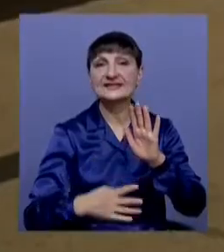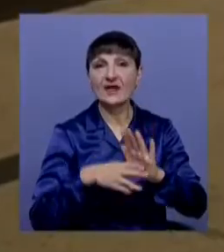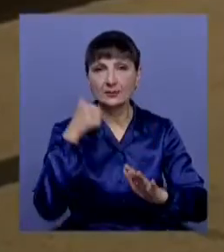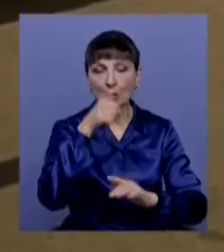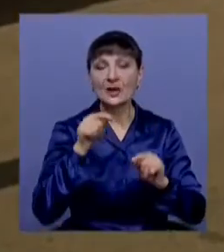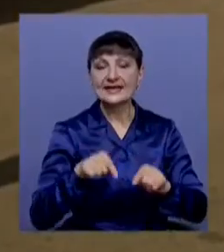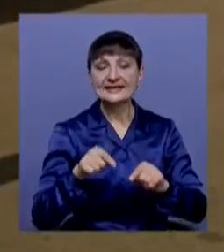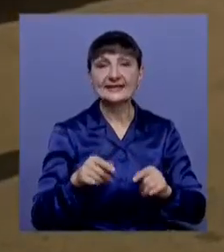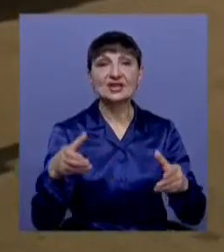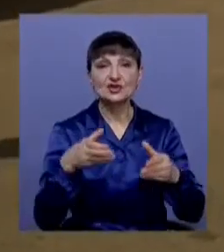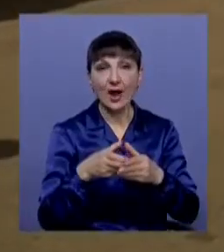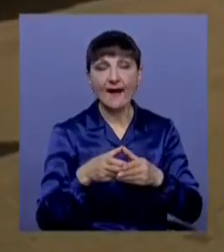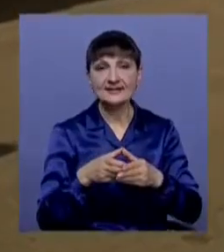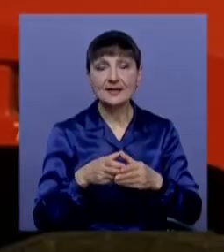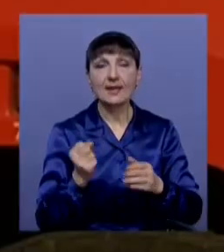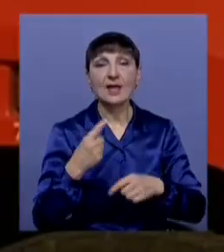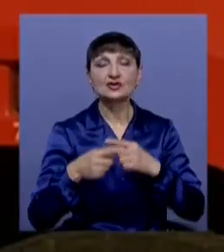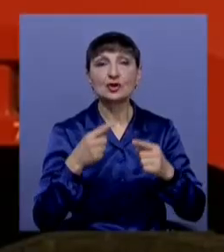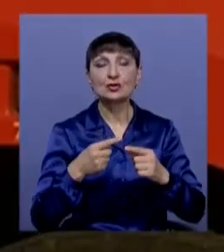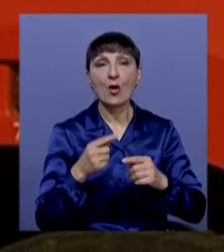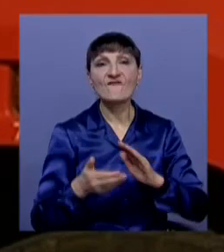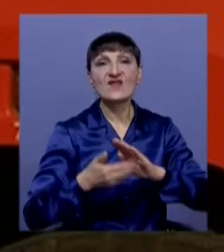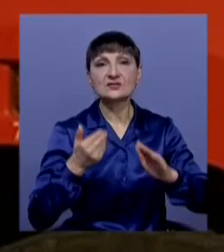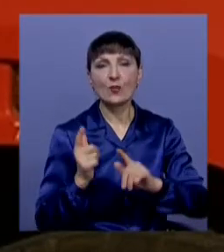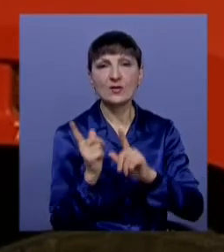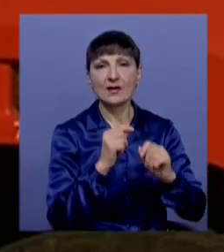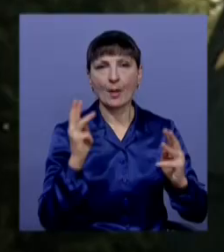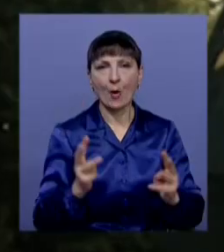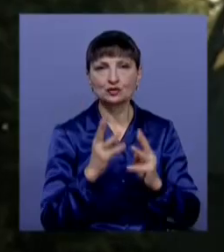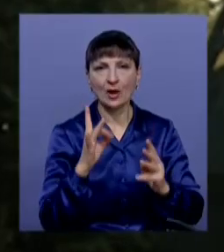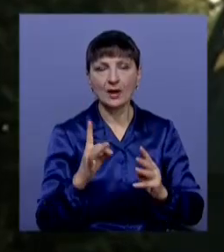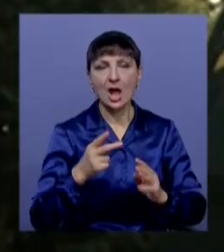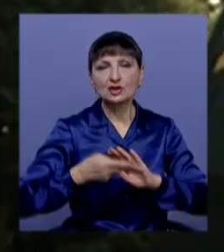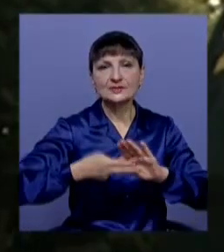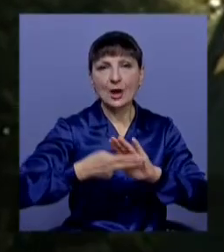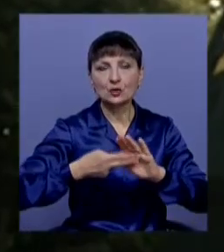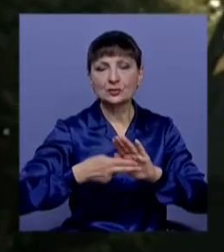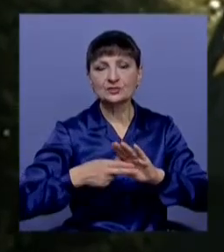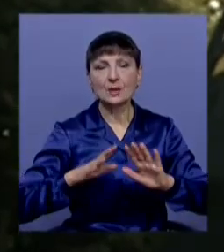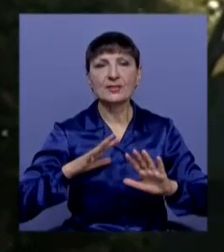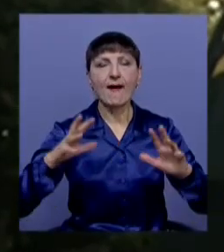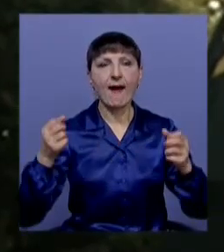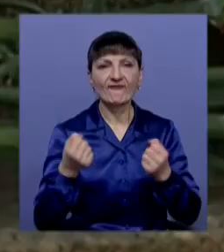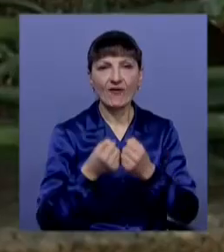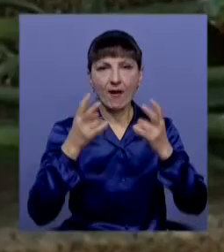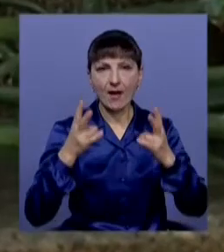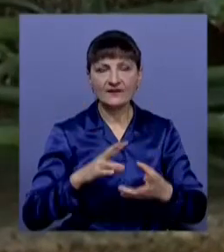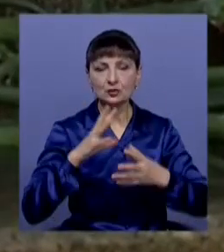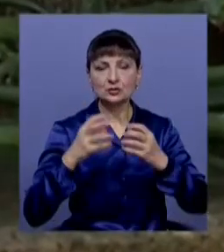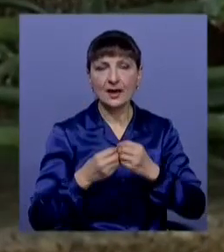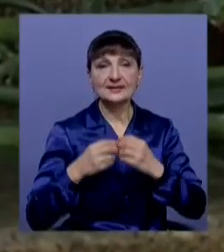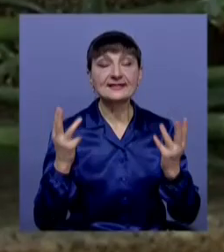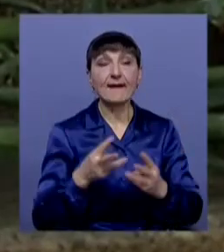именно из этой части на очередной вызов отправилась группа пожарных. На железнодорожных путях произошла авария, в результате